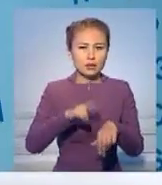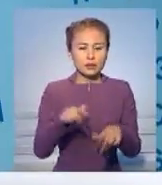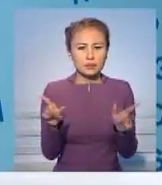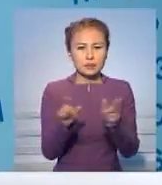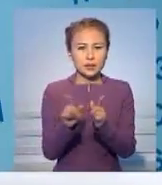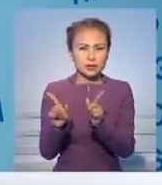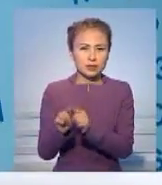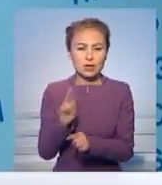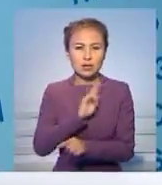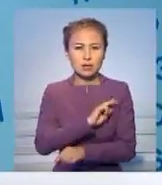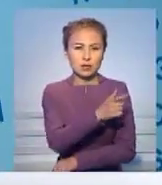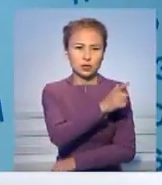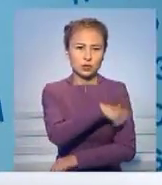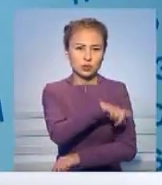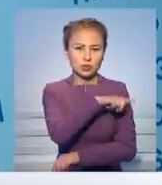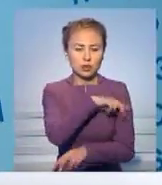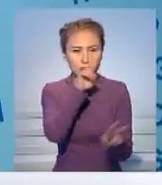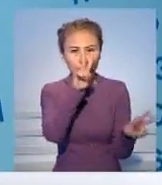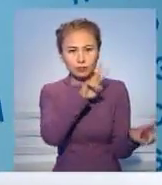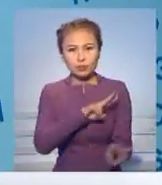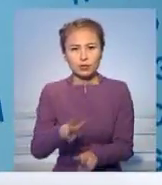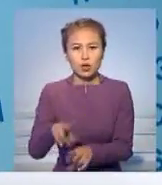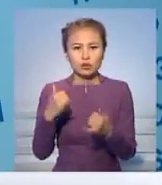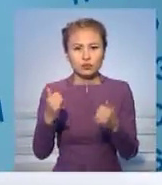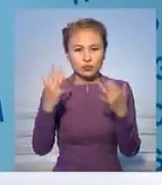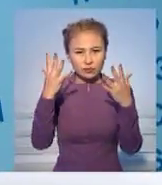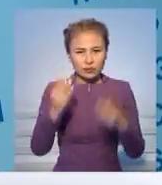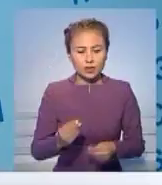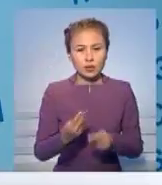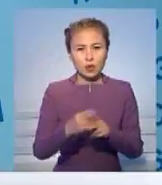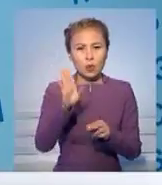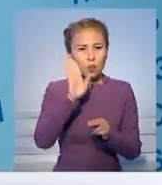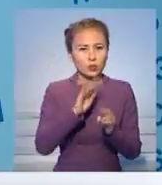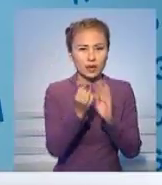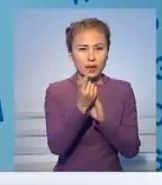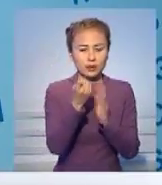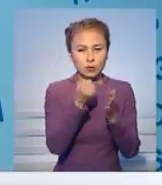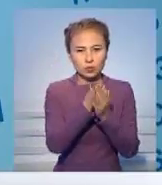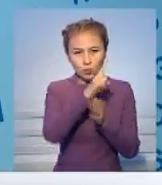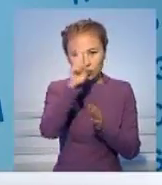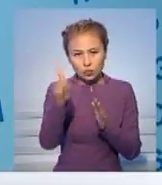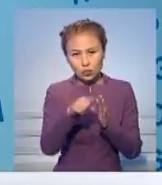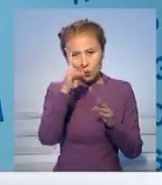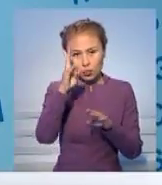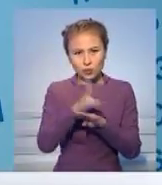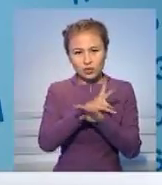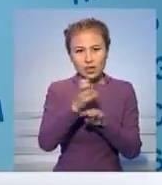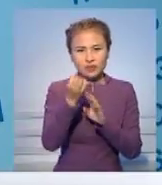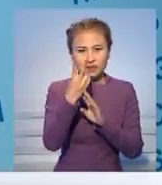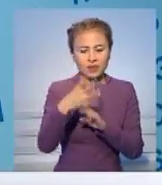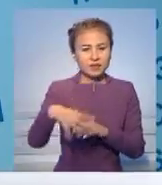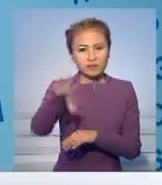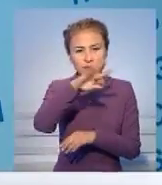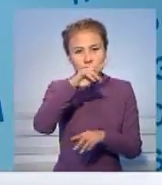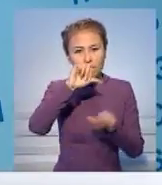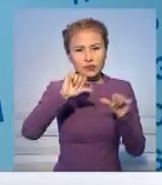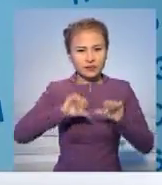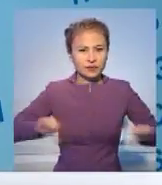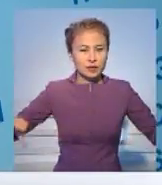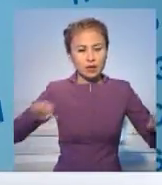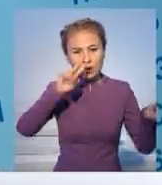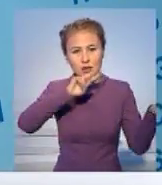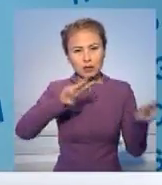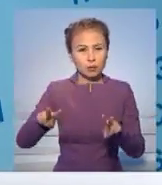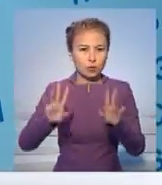қызметкерлерімен кезекшілік рейд өткізіп тұрады. Бүгіннен бастап күндізгі сағат 11-ден түнгі 12-ге дейін барлық жағажайлар бақылауда болады.